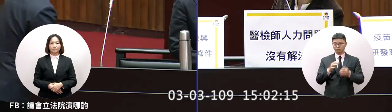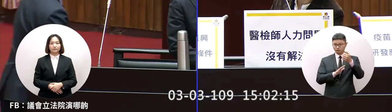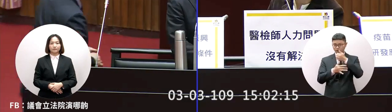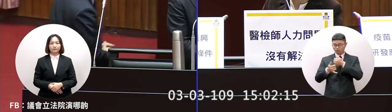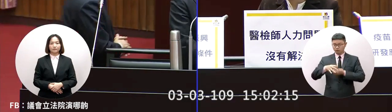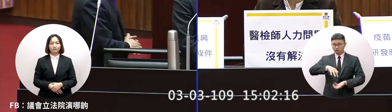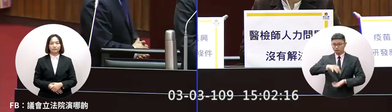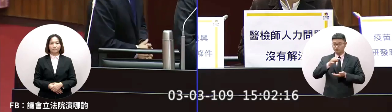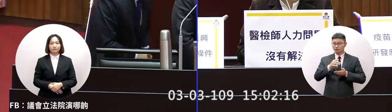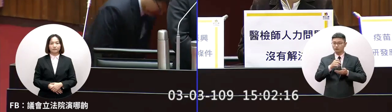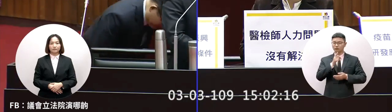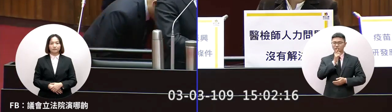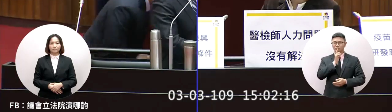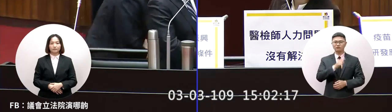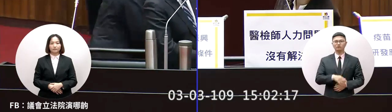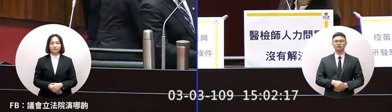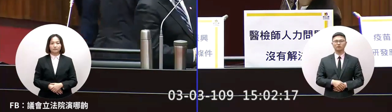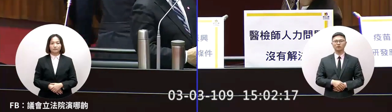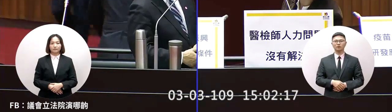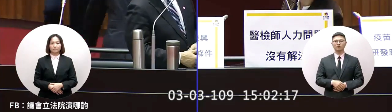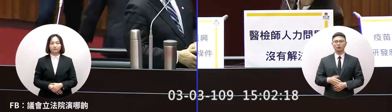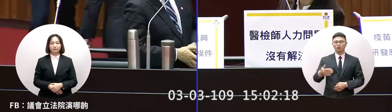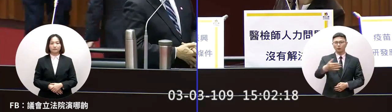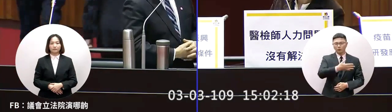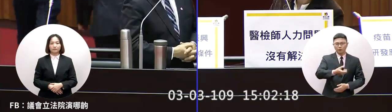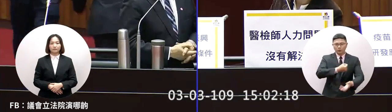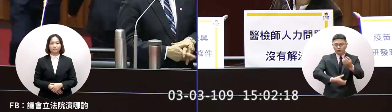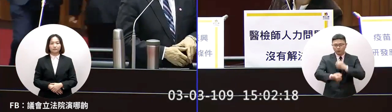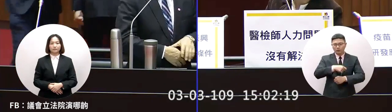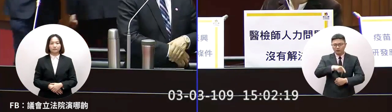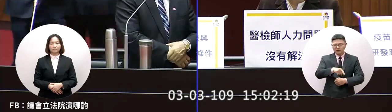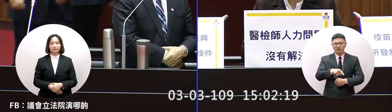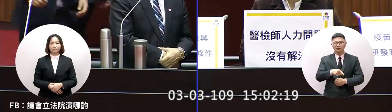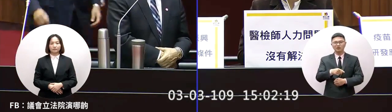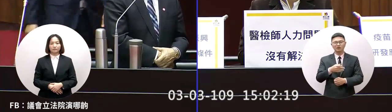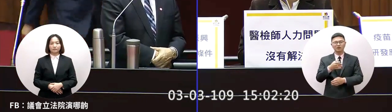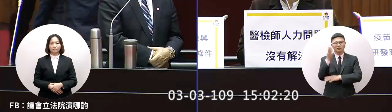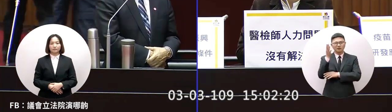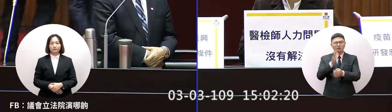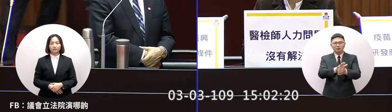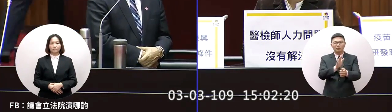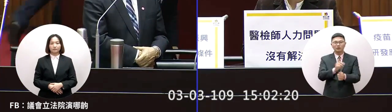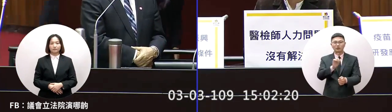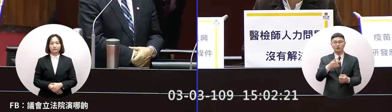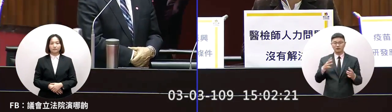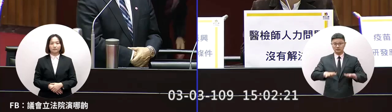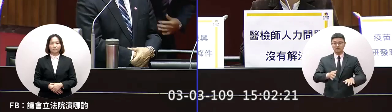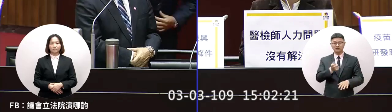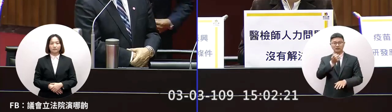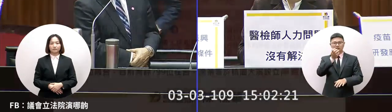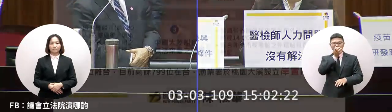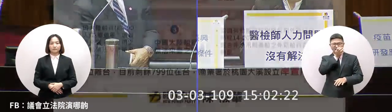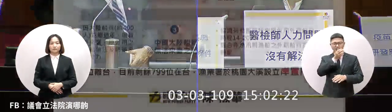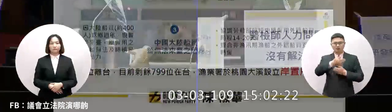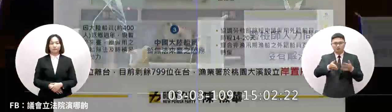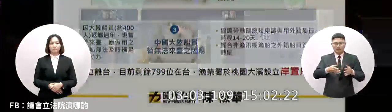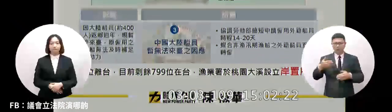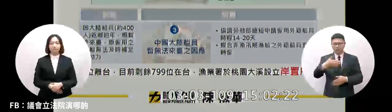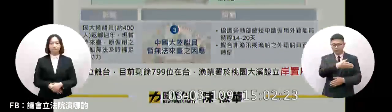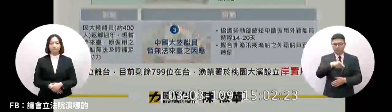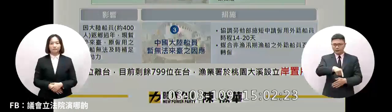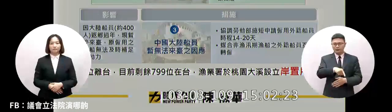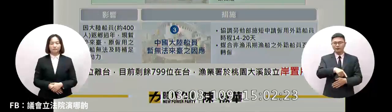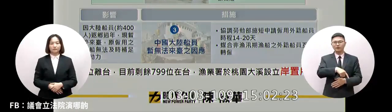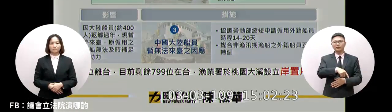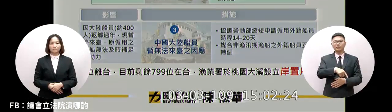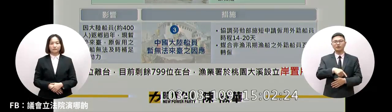提过，就是所谓的渔业的纾困了哈。那我们知道现在就是石斑鱼的产业已经